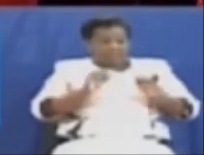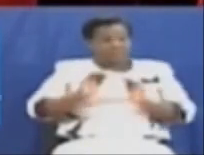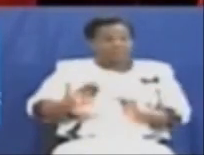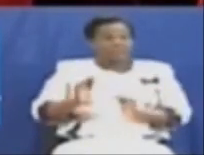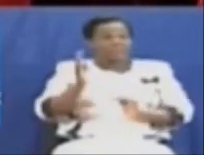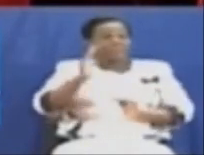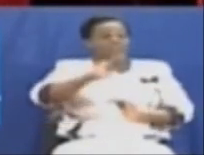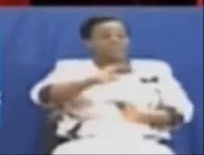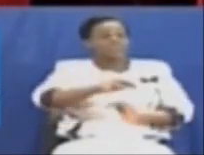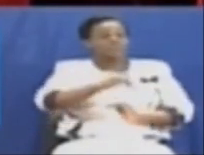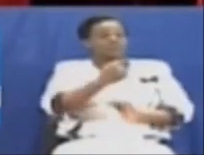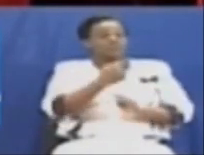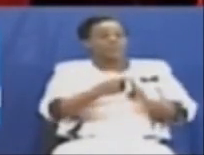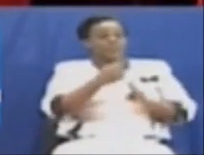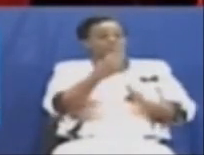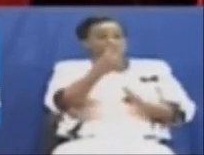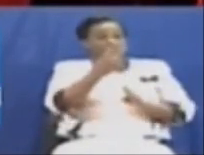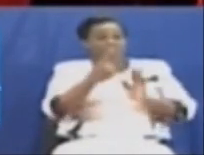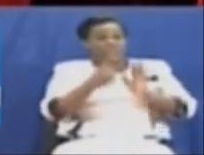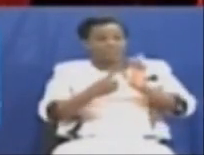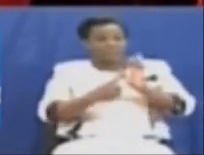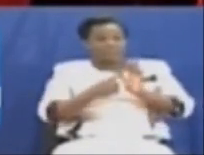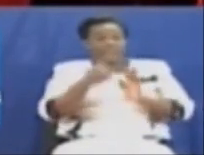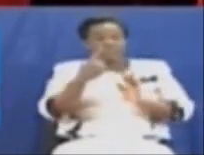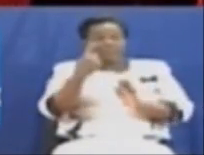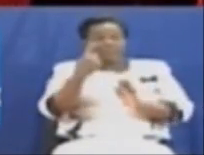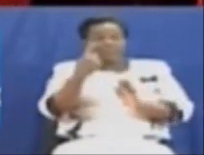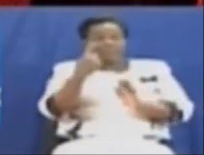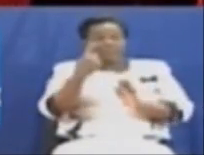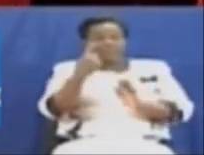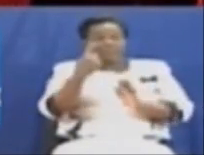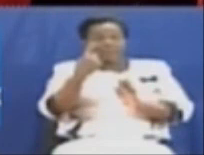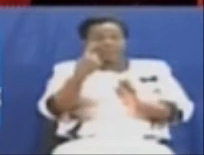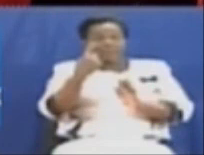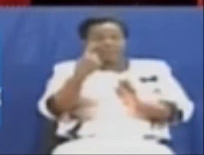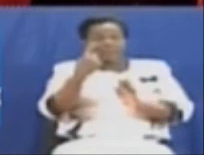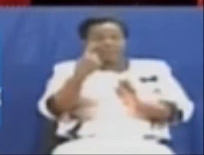ya kudumu ya bunge ya huduma na maendeleo ya jamii